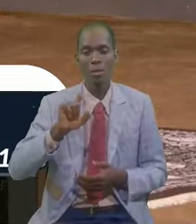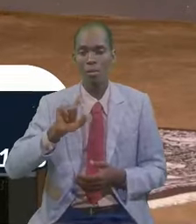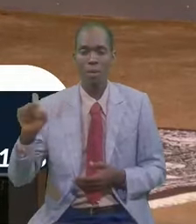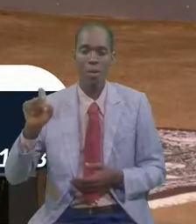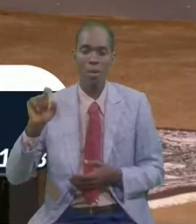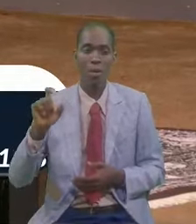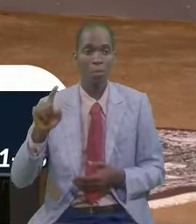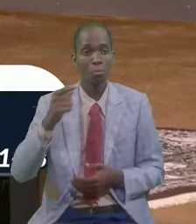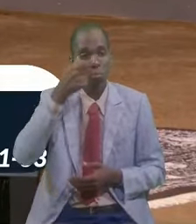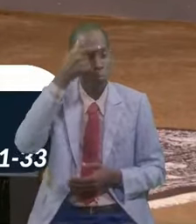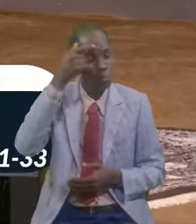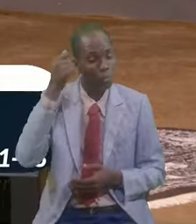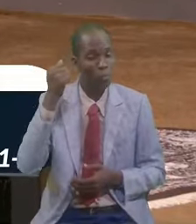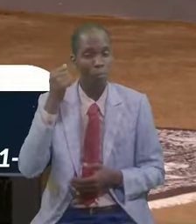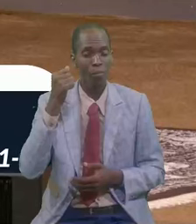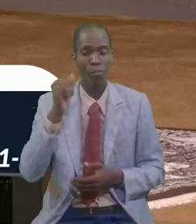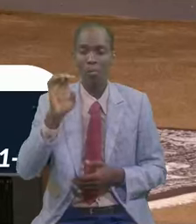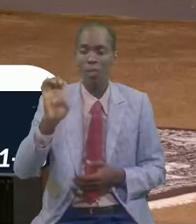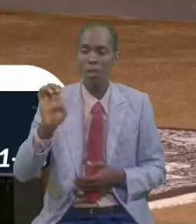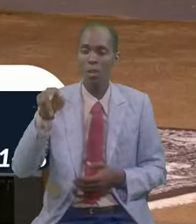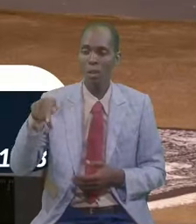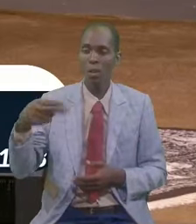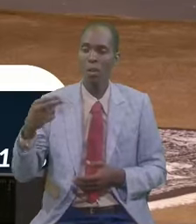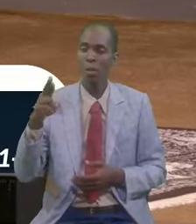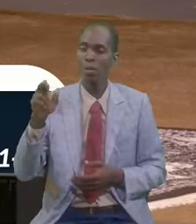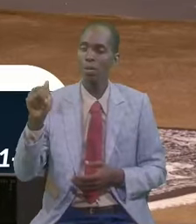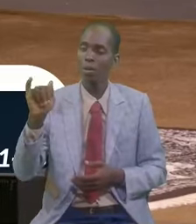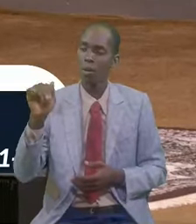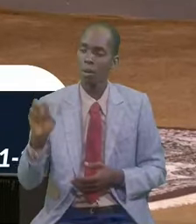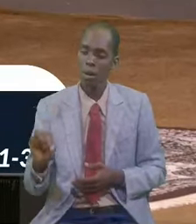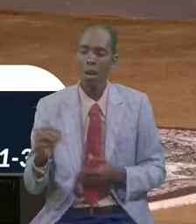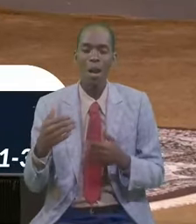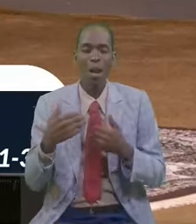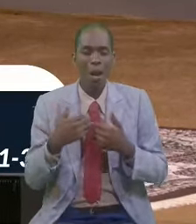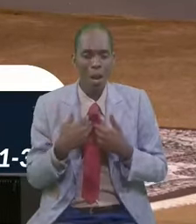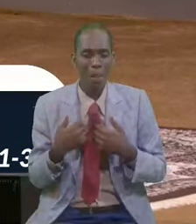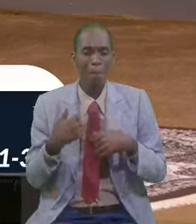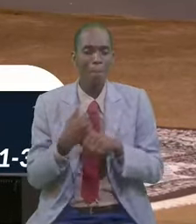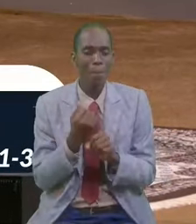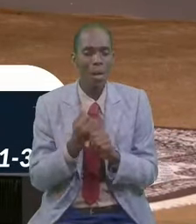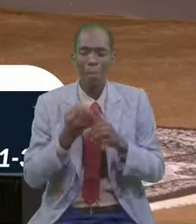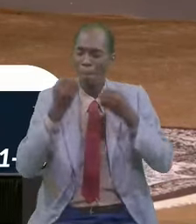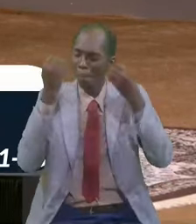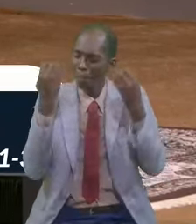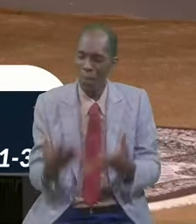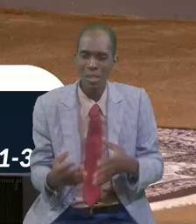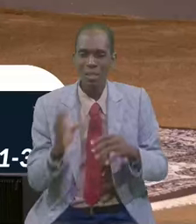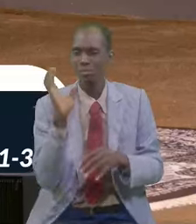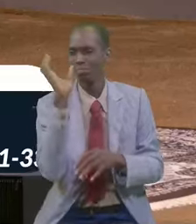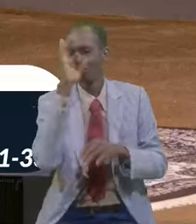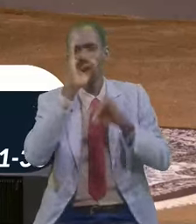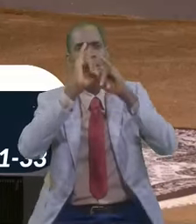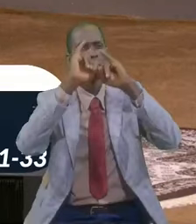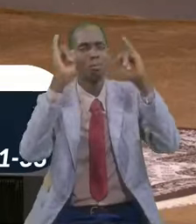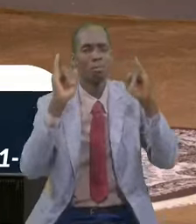chapitre 8, verset 11. Éphraïm a multiplié les autels